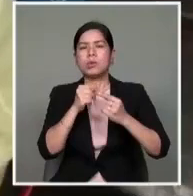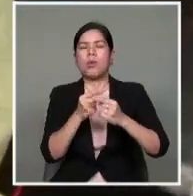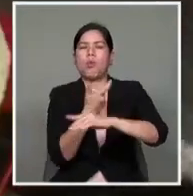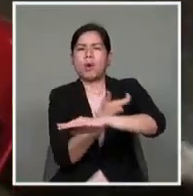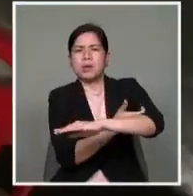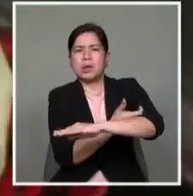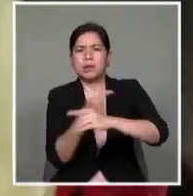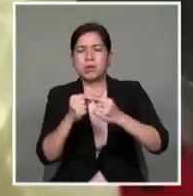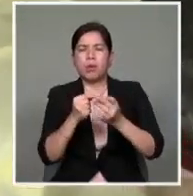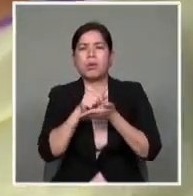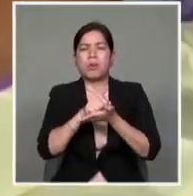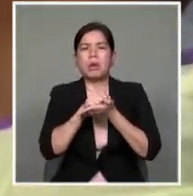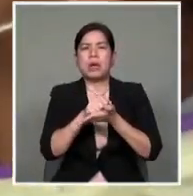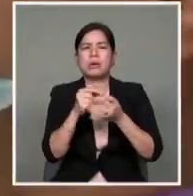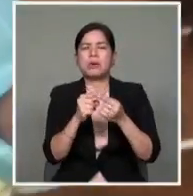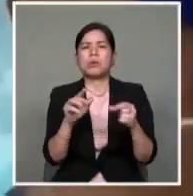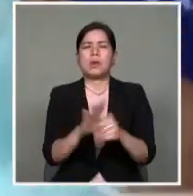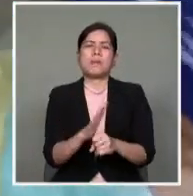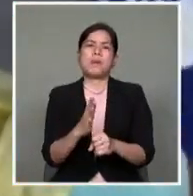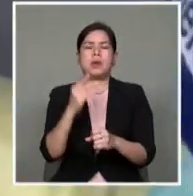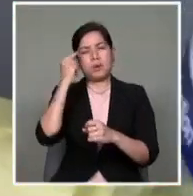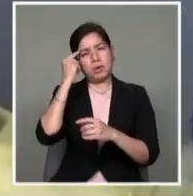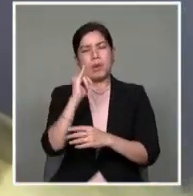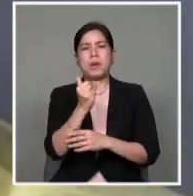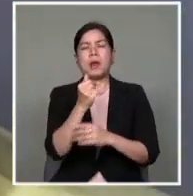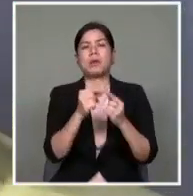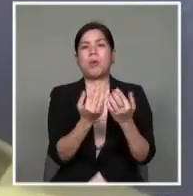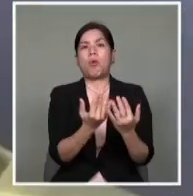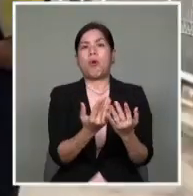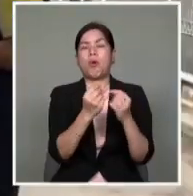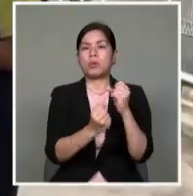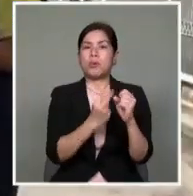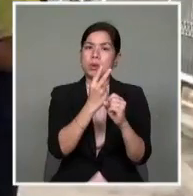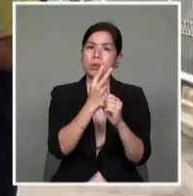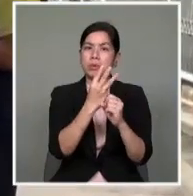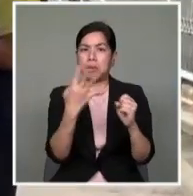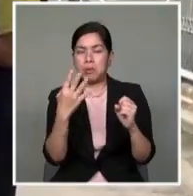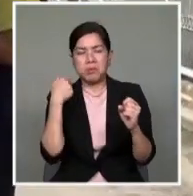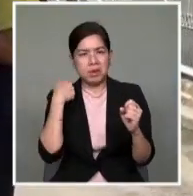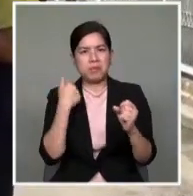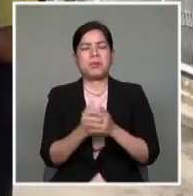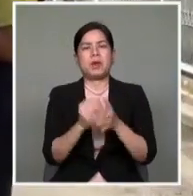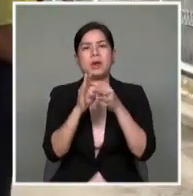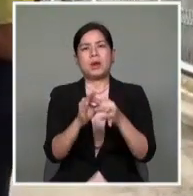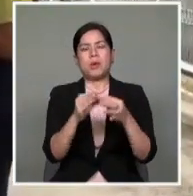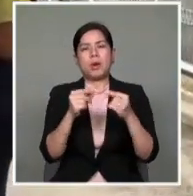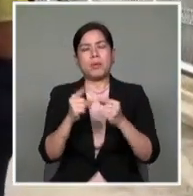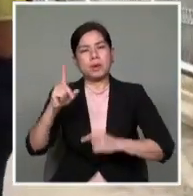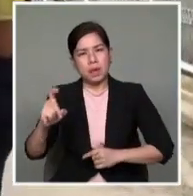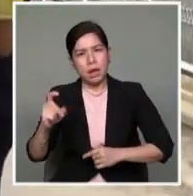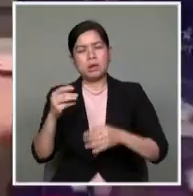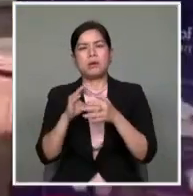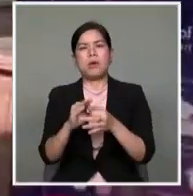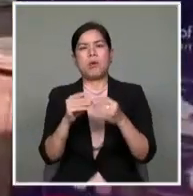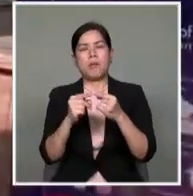ทั่วถึงซึ่งจะใช้เวลาอย่างน้อยหลายปีค่ะการสูญเสียชีวิตค่าใช้จ่ายด้านสุขภาพที่จะมีโอกาสสู